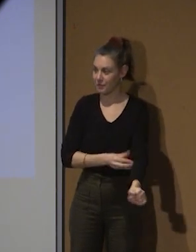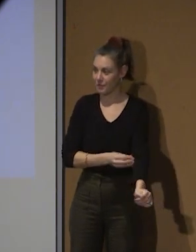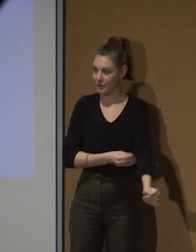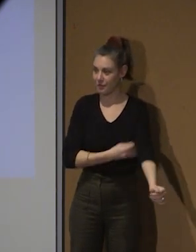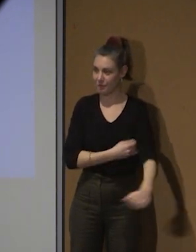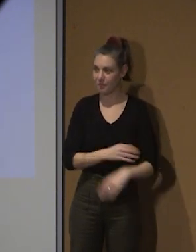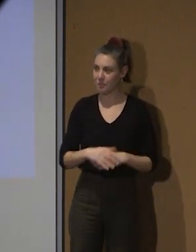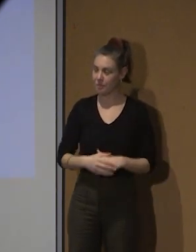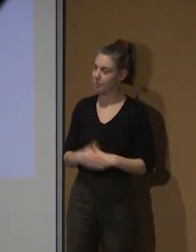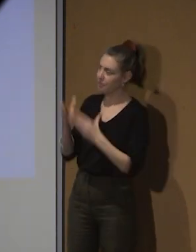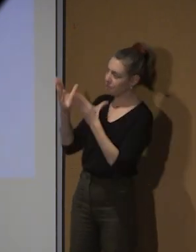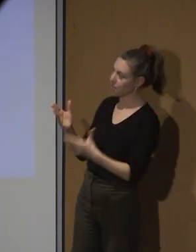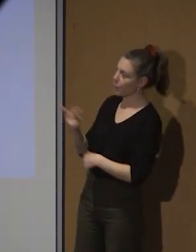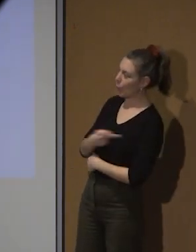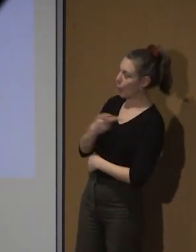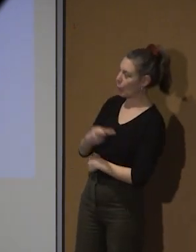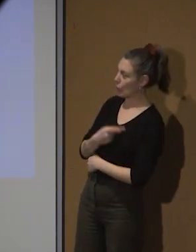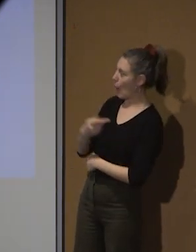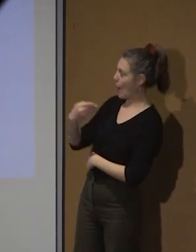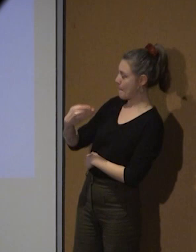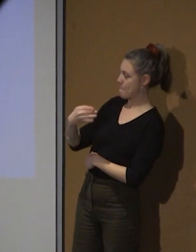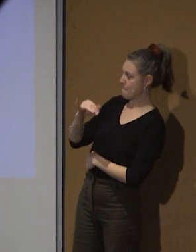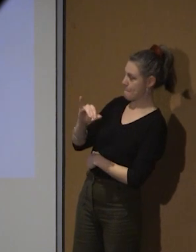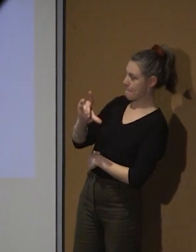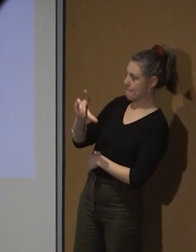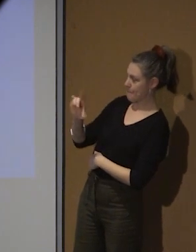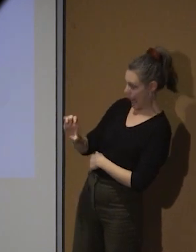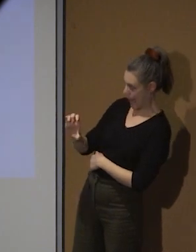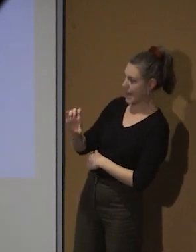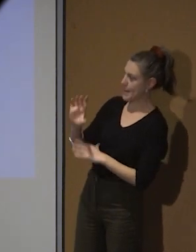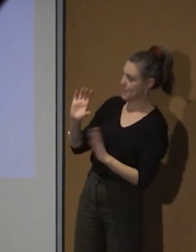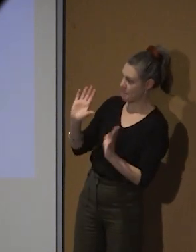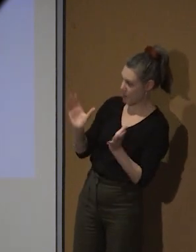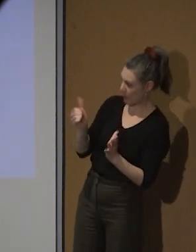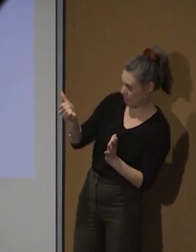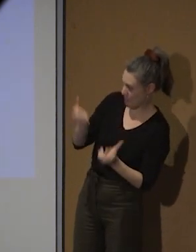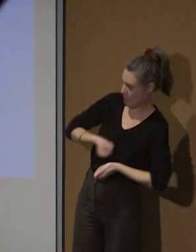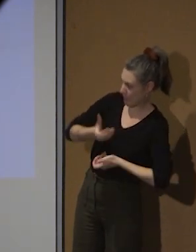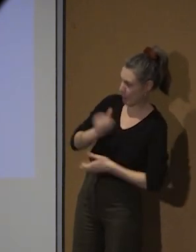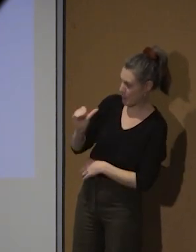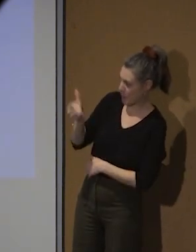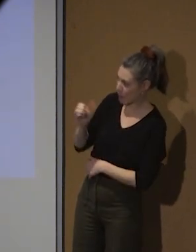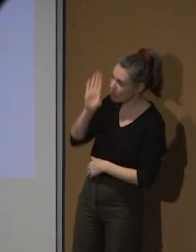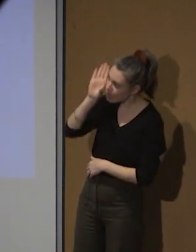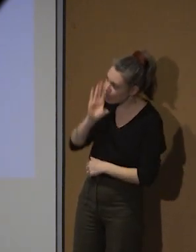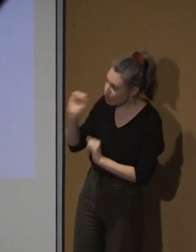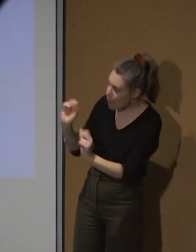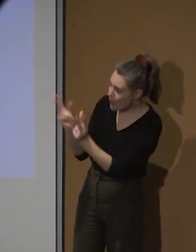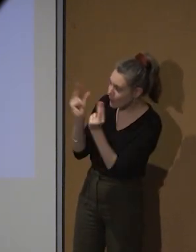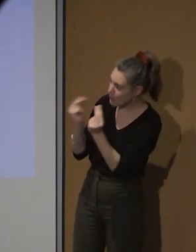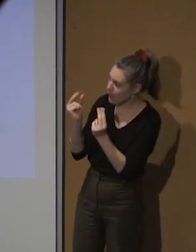Dr Mille, nous allons commencer tout de suite avec vous en parlant justement des bienfaits du sport,